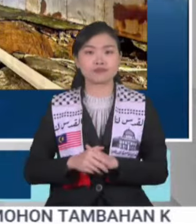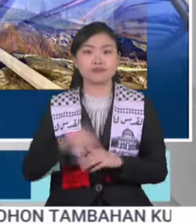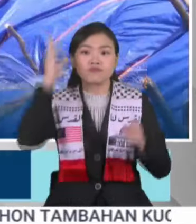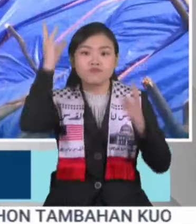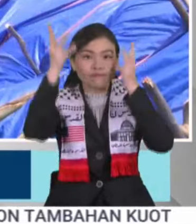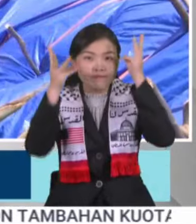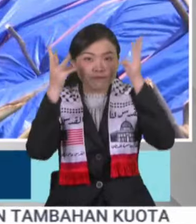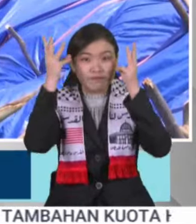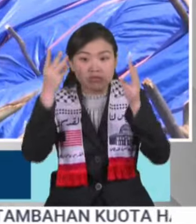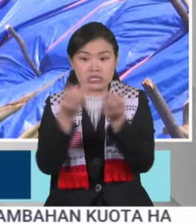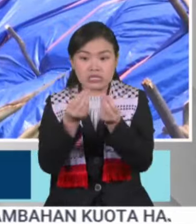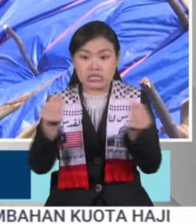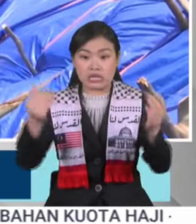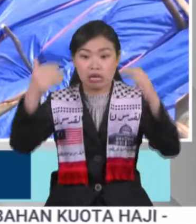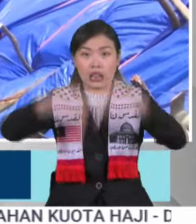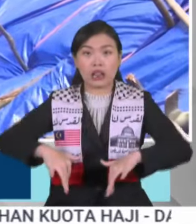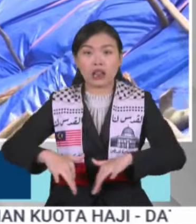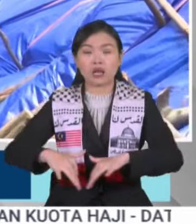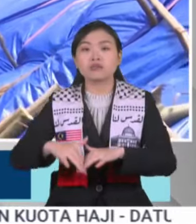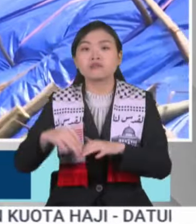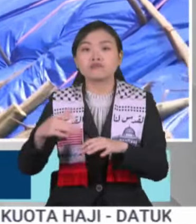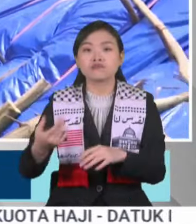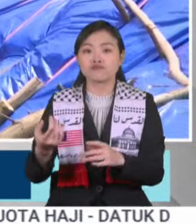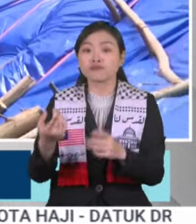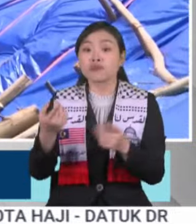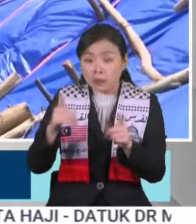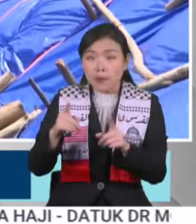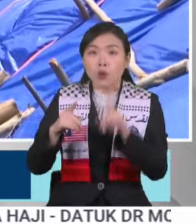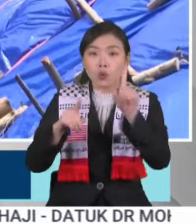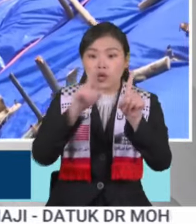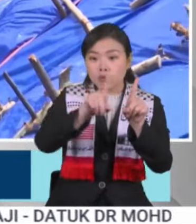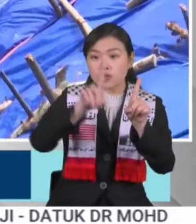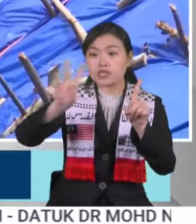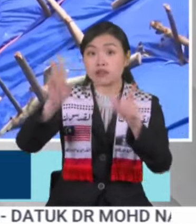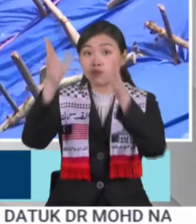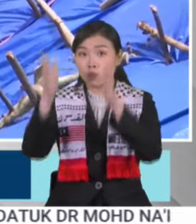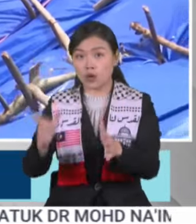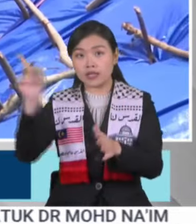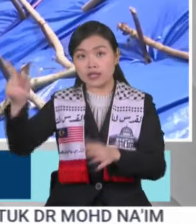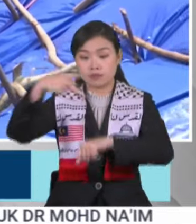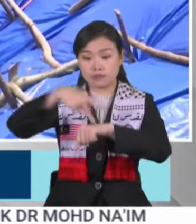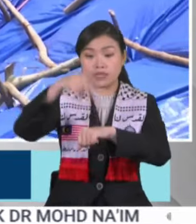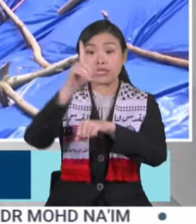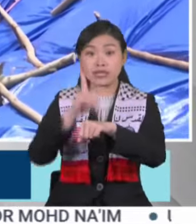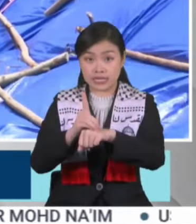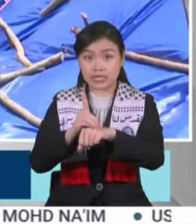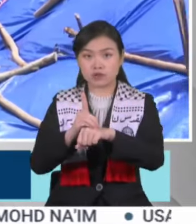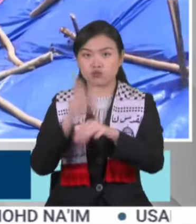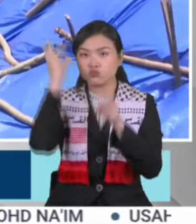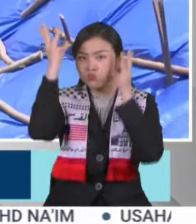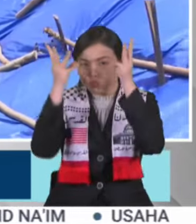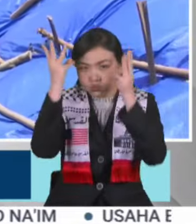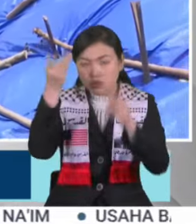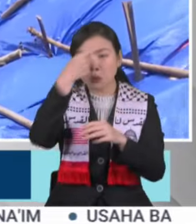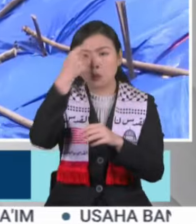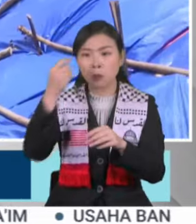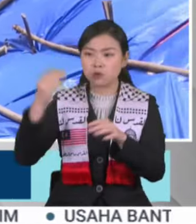Bimbang ditimbus tanah runtuh. Itu keadaan 117 penduduk di Taman Desa Rusa, Port Dickson. Ini kerana cerun bukit